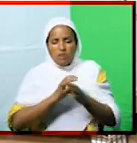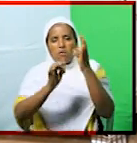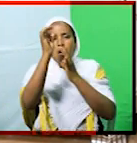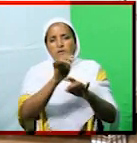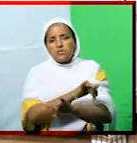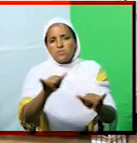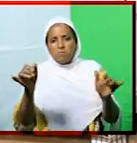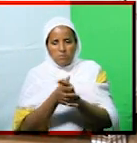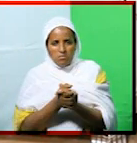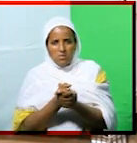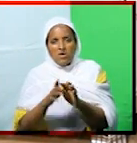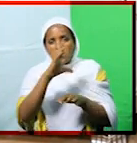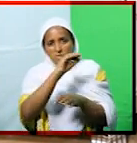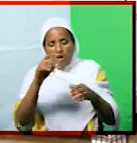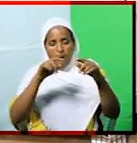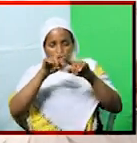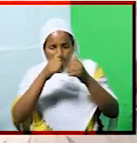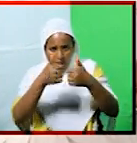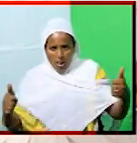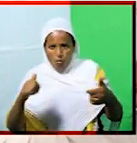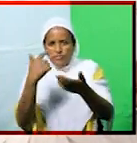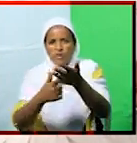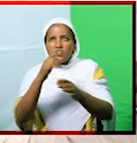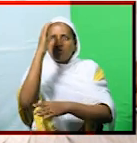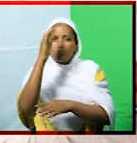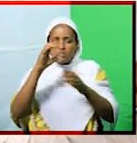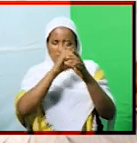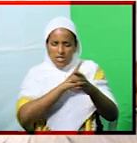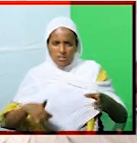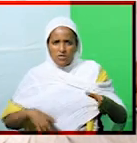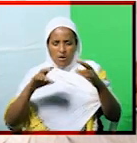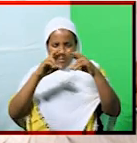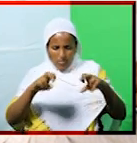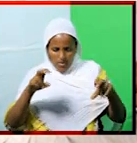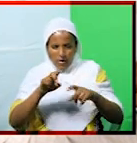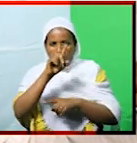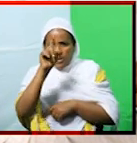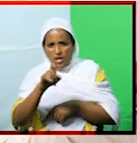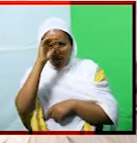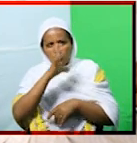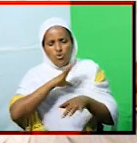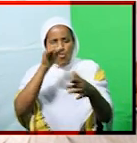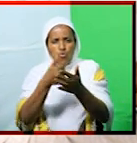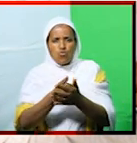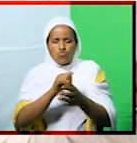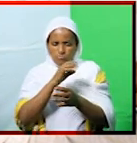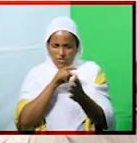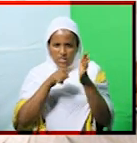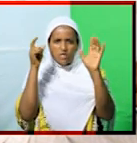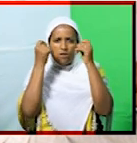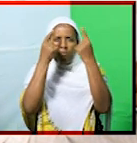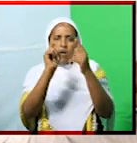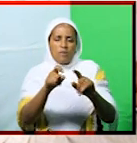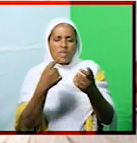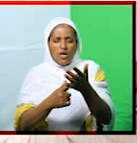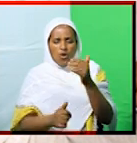ማለት ነው። እና መለያው ይሄ ነው። ይሄንን ምእመናን መመርመር መጠየቅ፣ ሰዎች ሁሉ መጠየቅና መመርመር አለባቸው። የያዝኩት ነገር